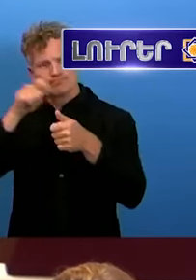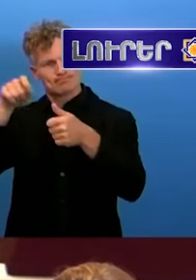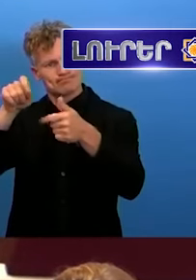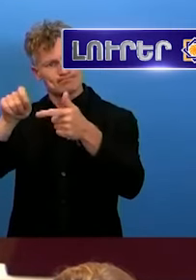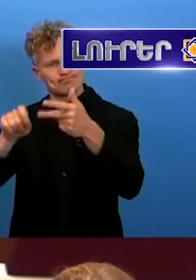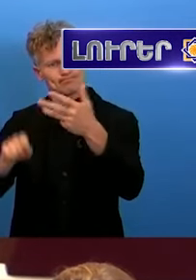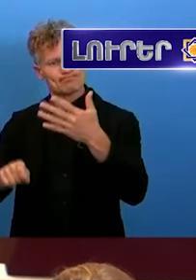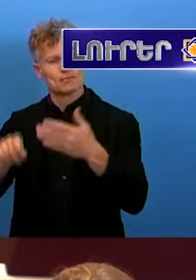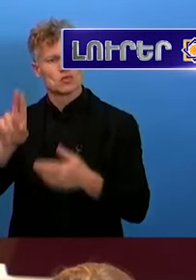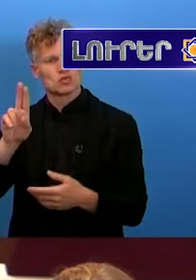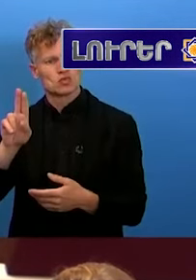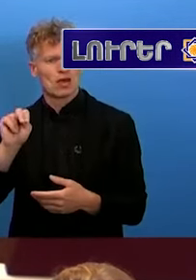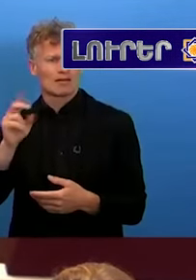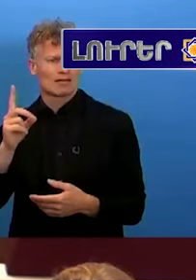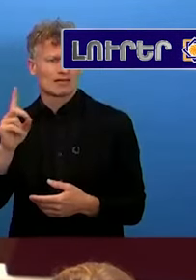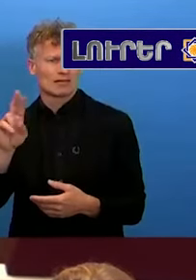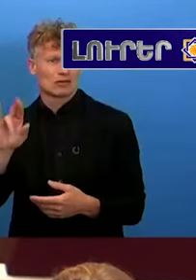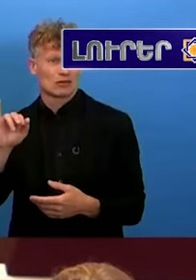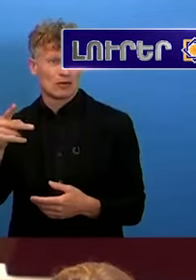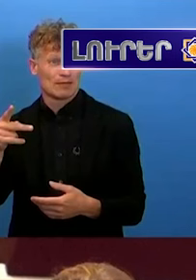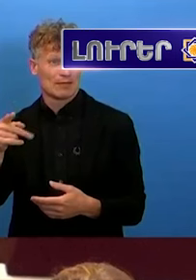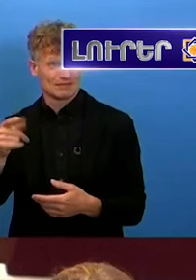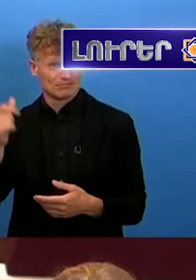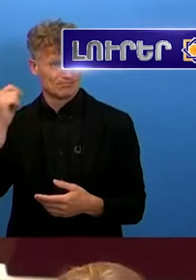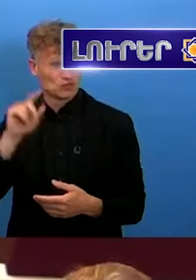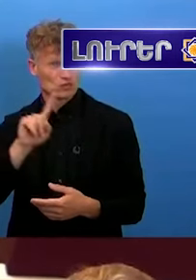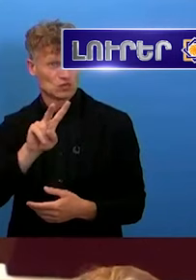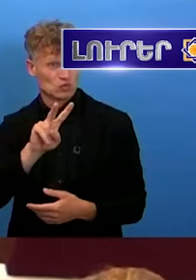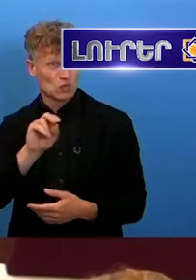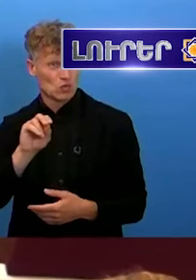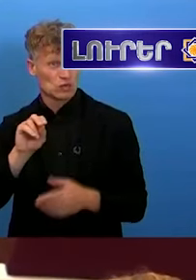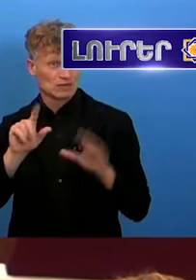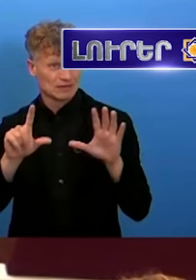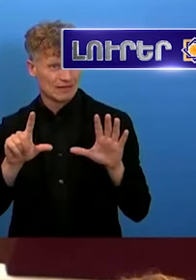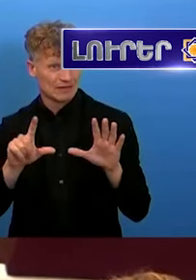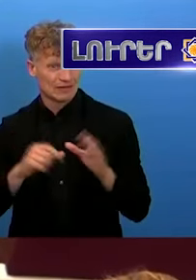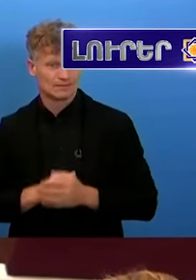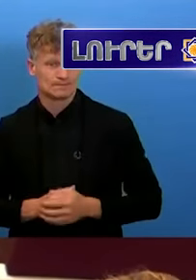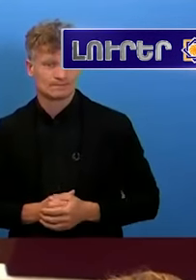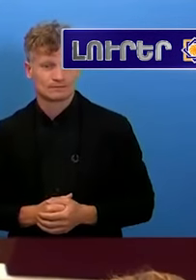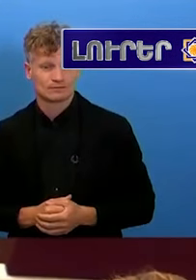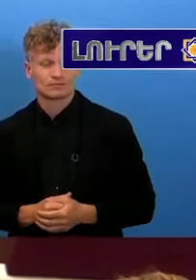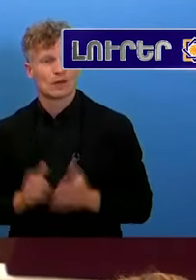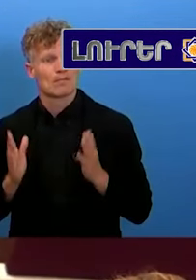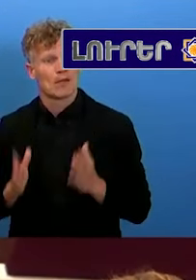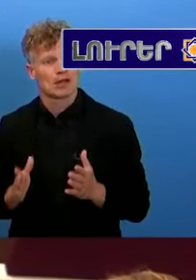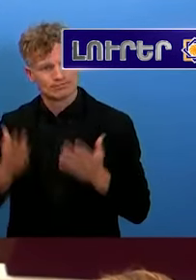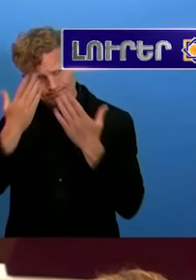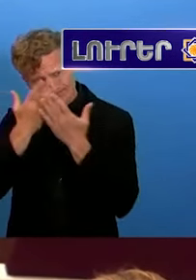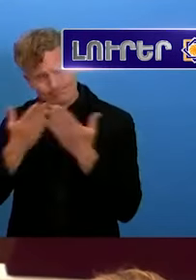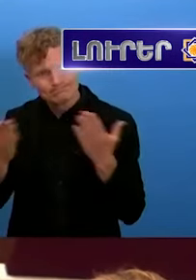կողմեն, որոնք իրենց տախիներու հողեր են արդակսեցին հարկսան հազար հայերում, որոնք խոսեին պարպարոգմը, որ նայ